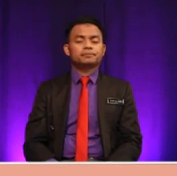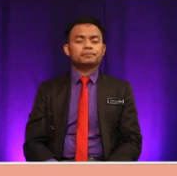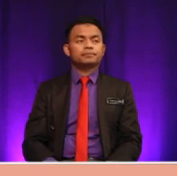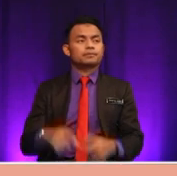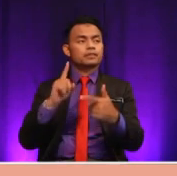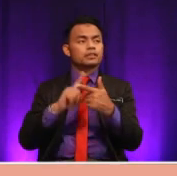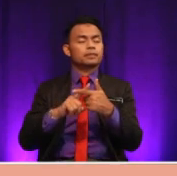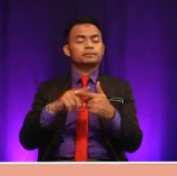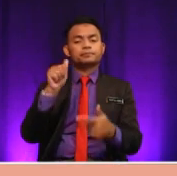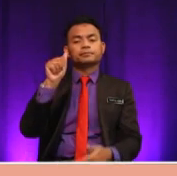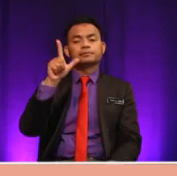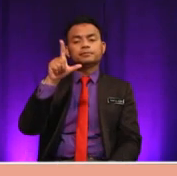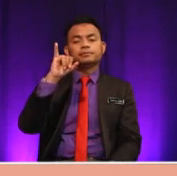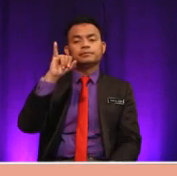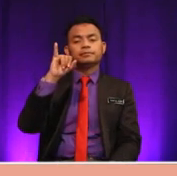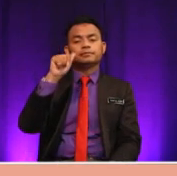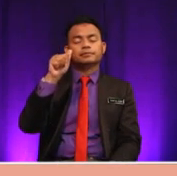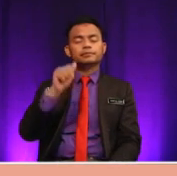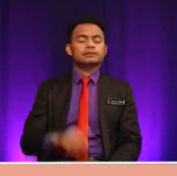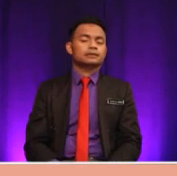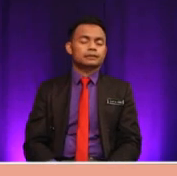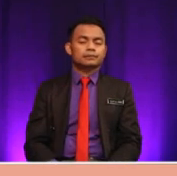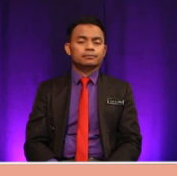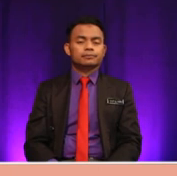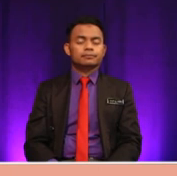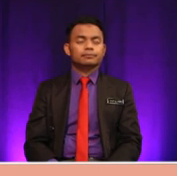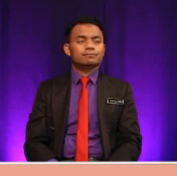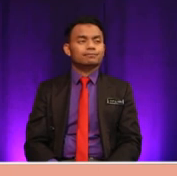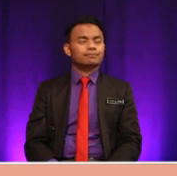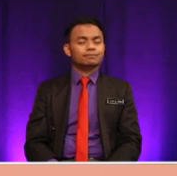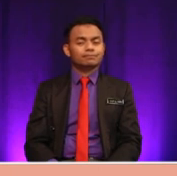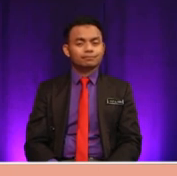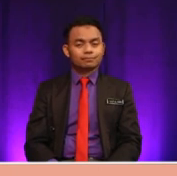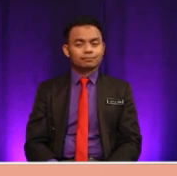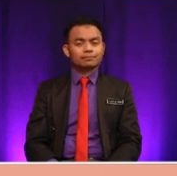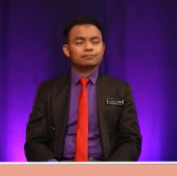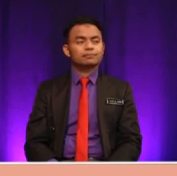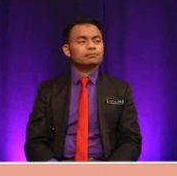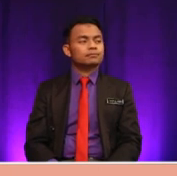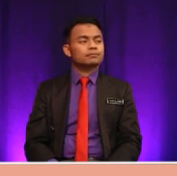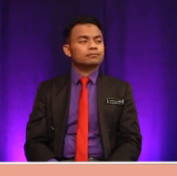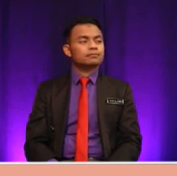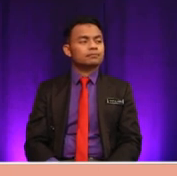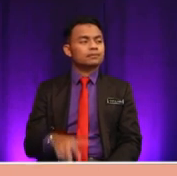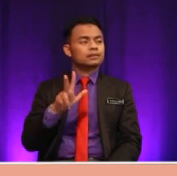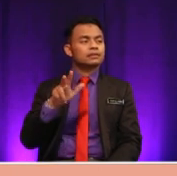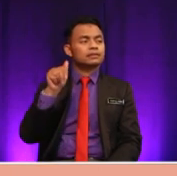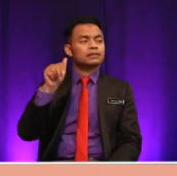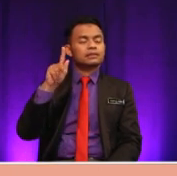Aliya Aliya Selamat datang Selamat pagi dan aku mah